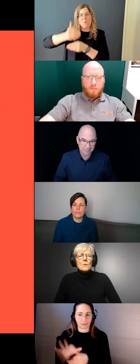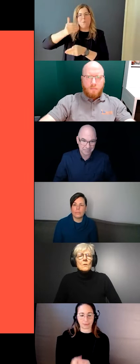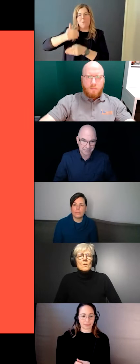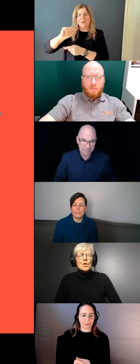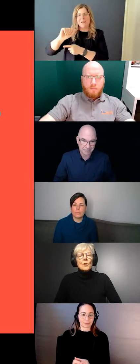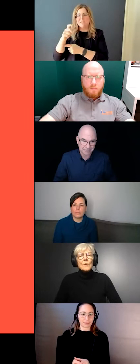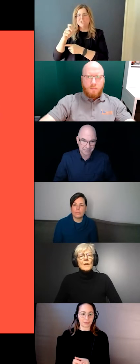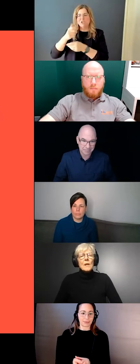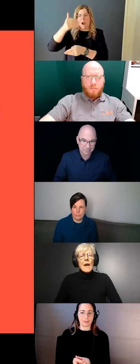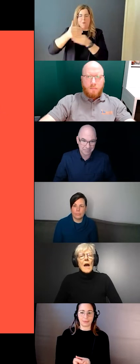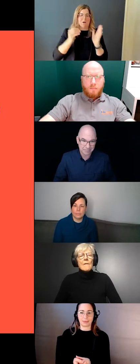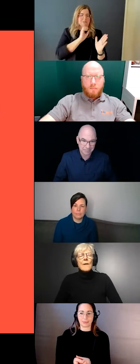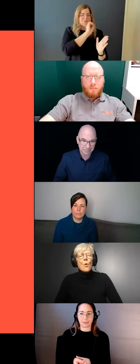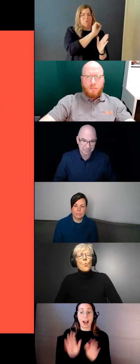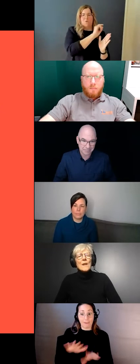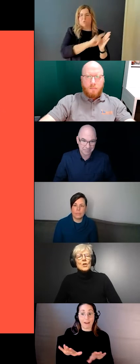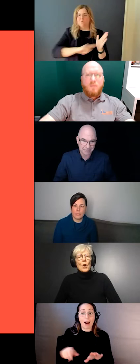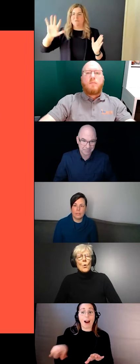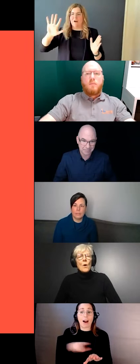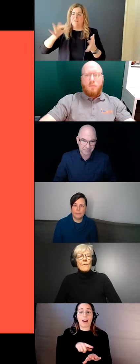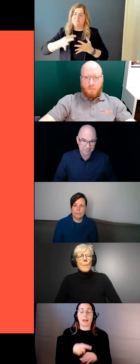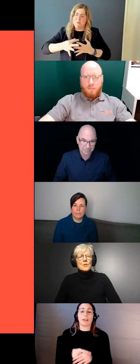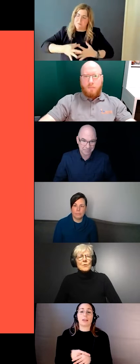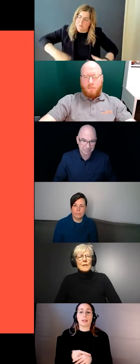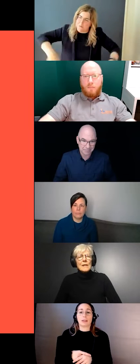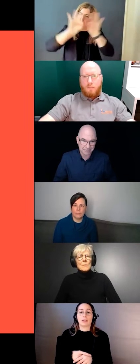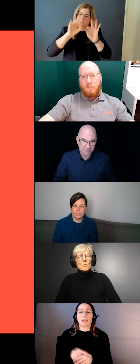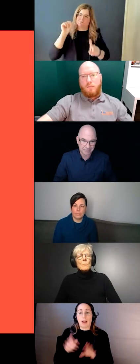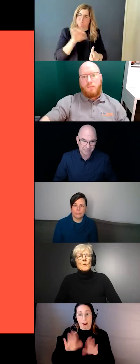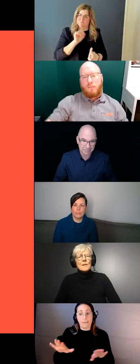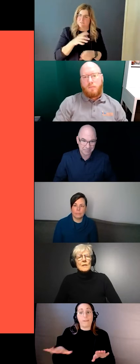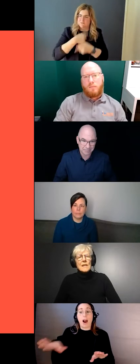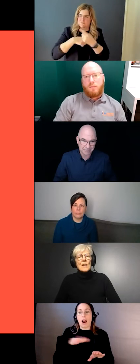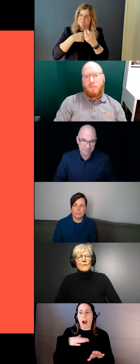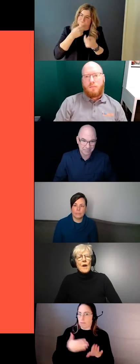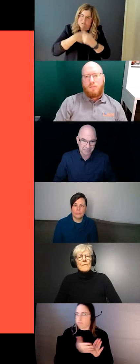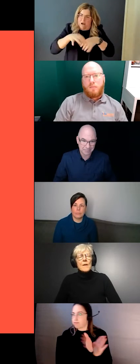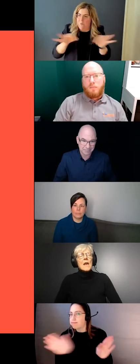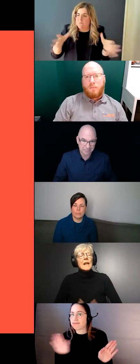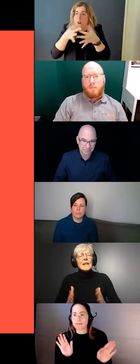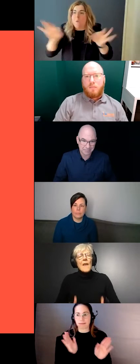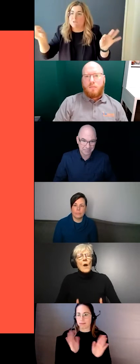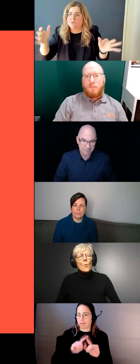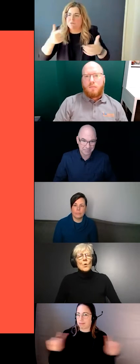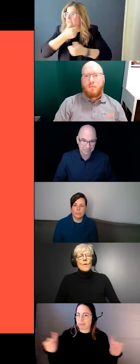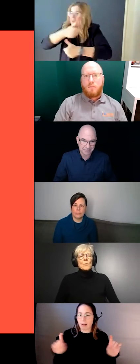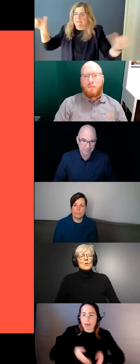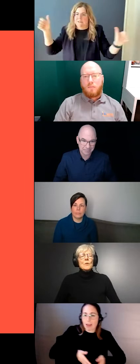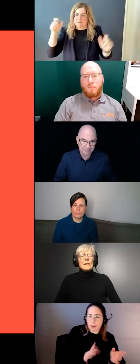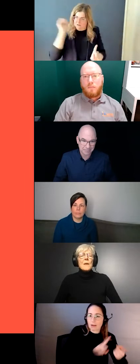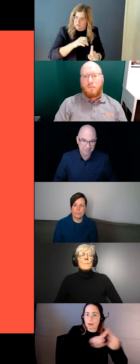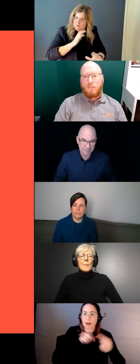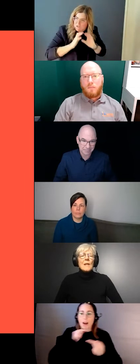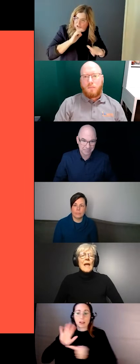Les enfants ont une fenêtre d'opportunité. C'est entre la naissance et l'âge de 5 ans. Et dans cette fenêtre